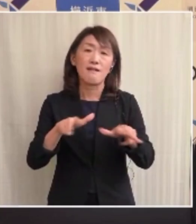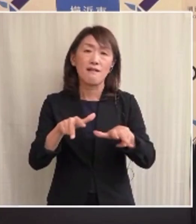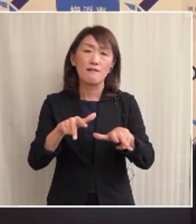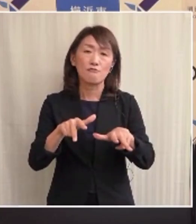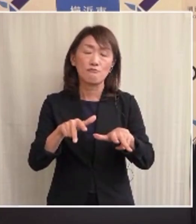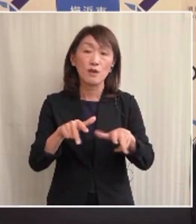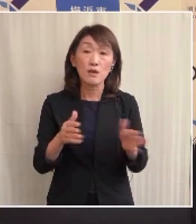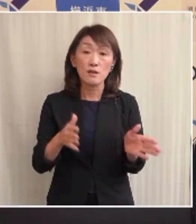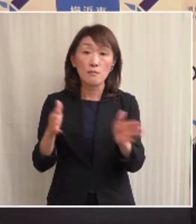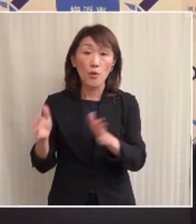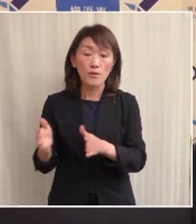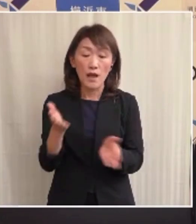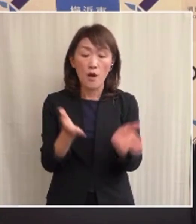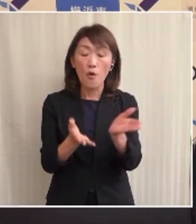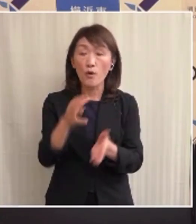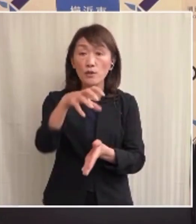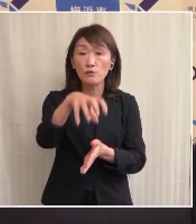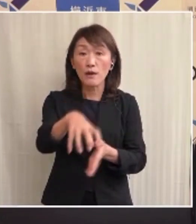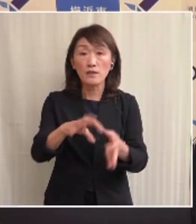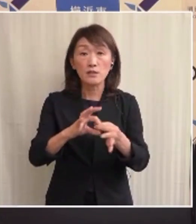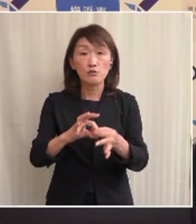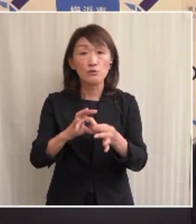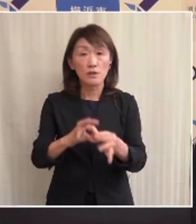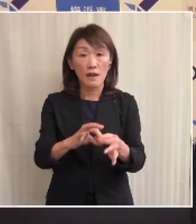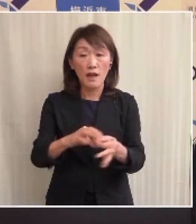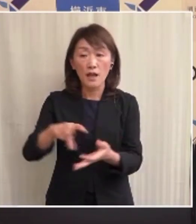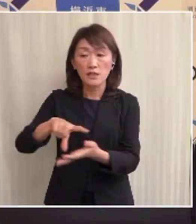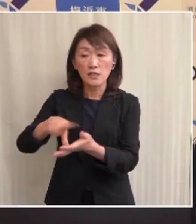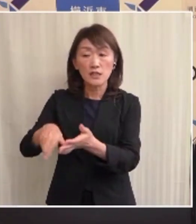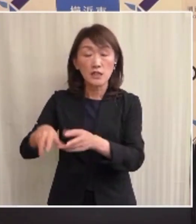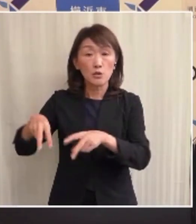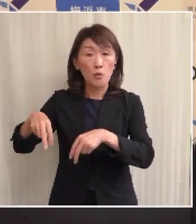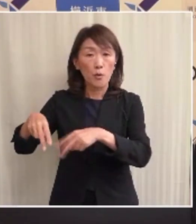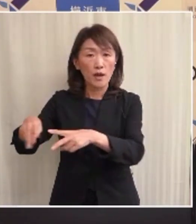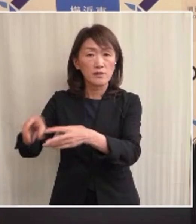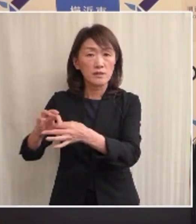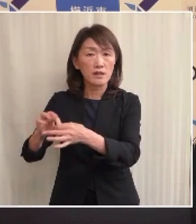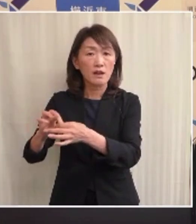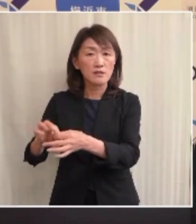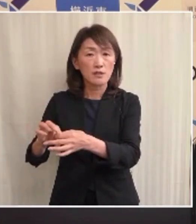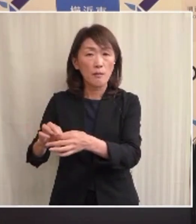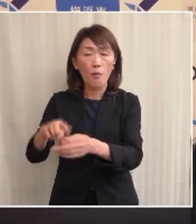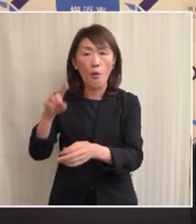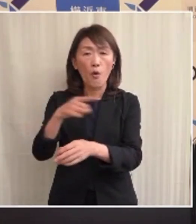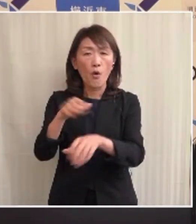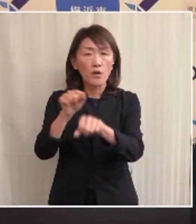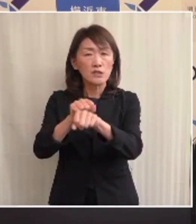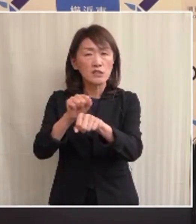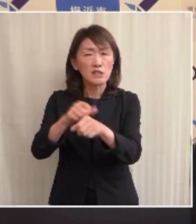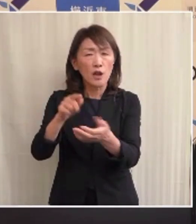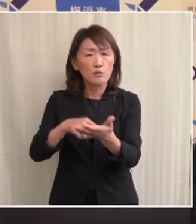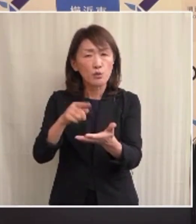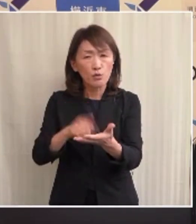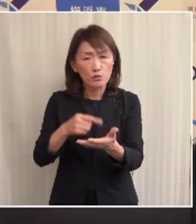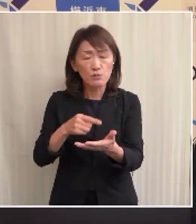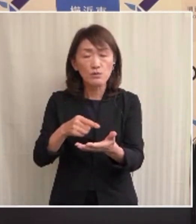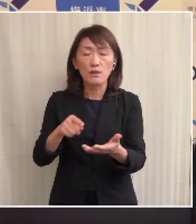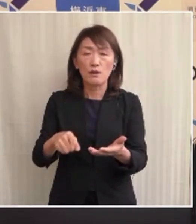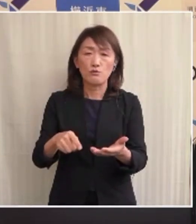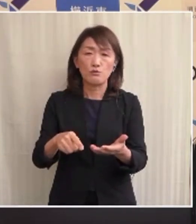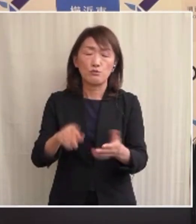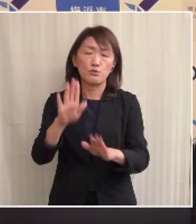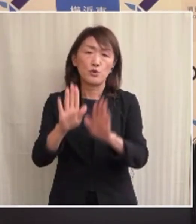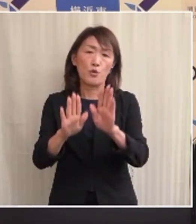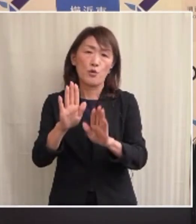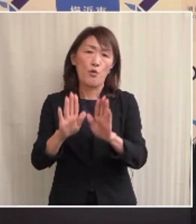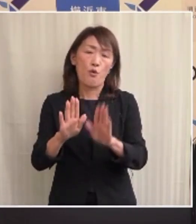一方でその保育園についても、こういったその地域のボランティアの方に関してもこういわゆるその人材不足というか人手が足りていないという